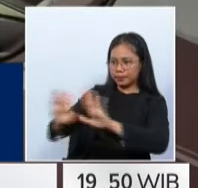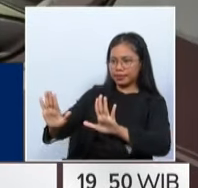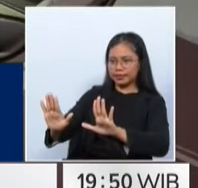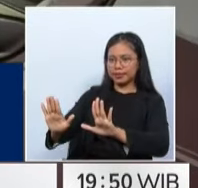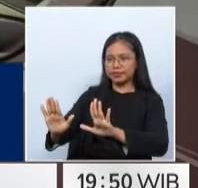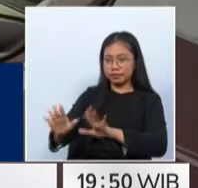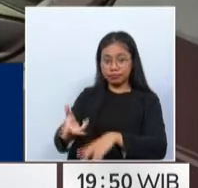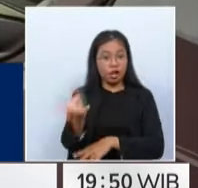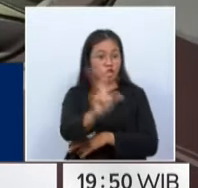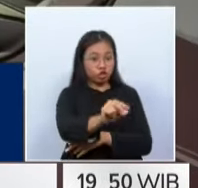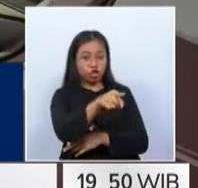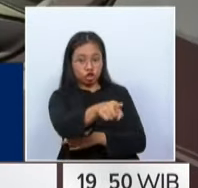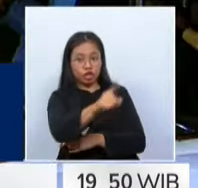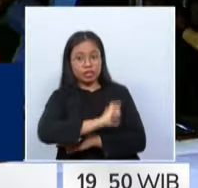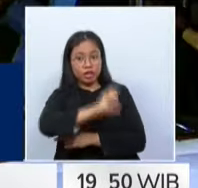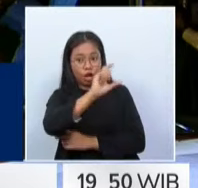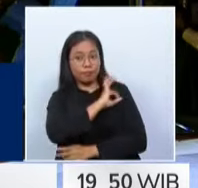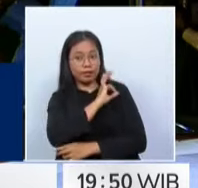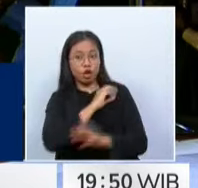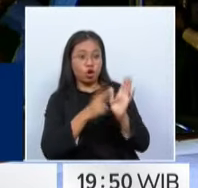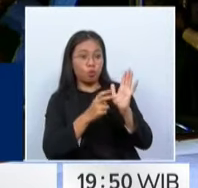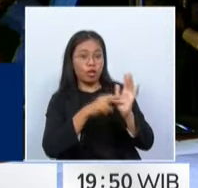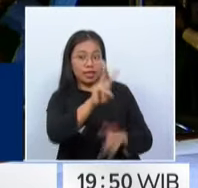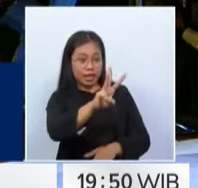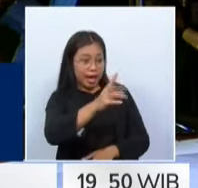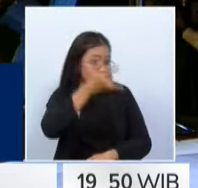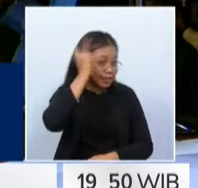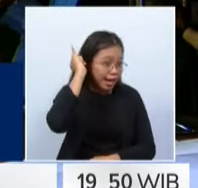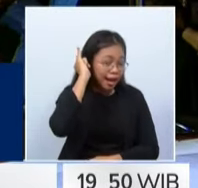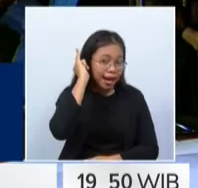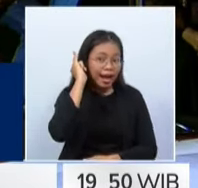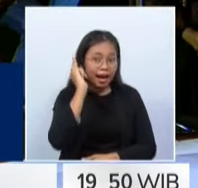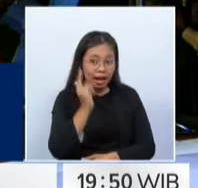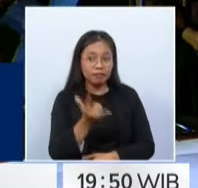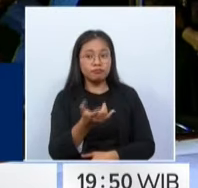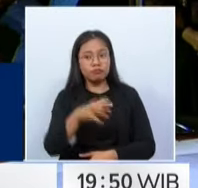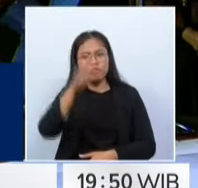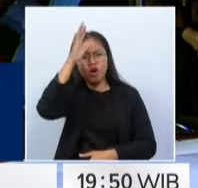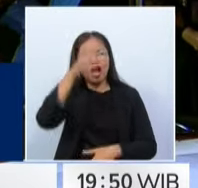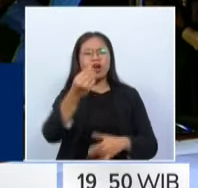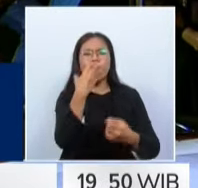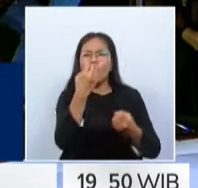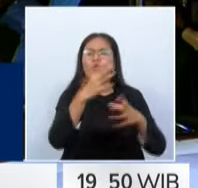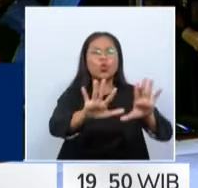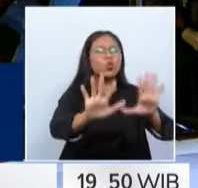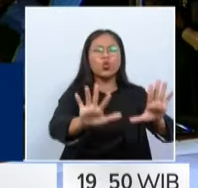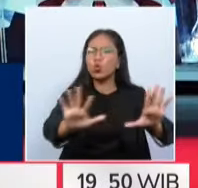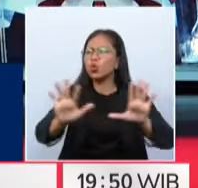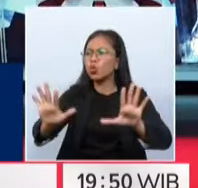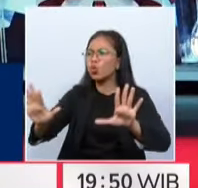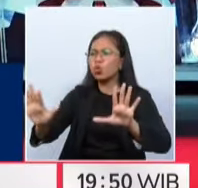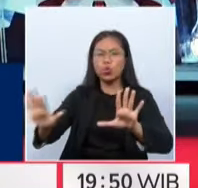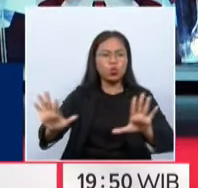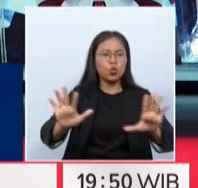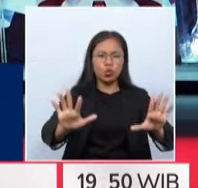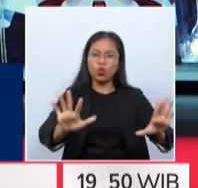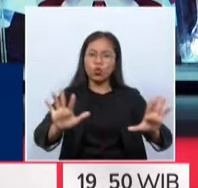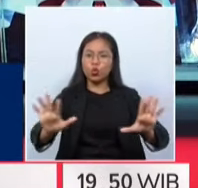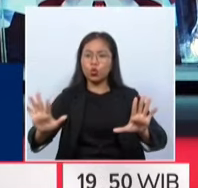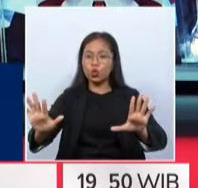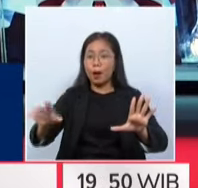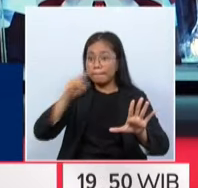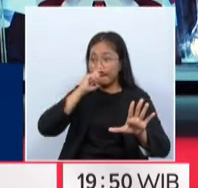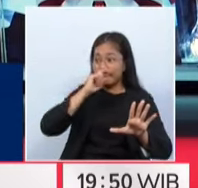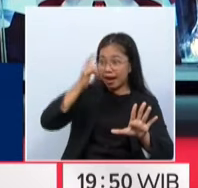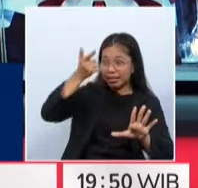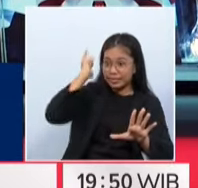Presiden Nomor 3 Bapak Ganjar pranowo untuk menang hadirin kami Harap tenang hadirin kami Harap tenang silakan Bapak Ganjar panowo untuk